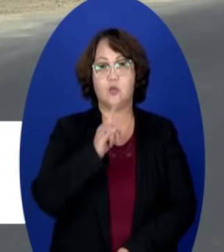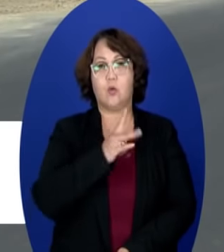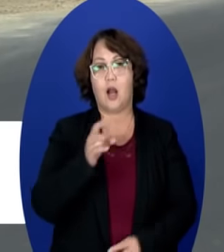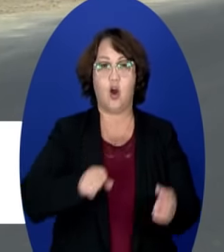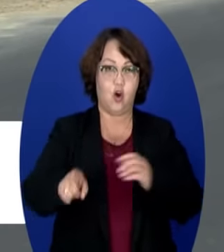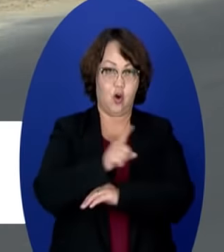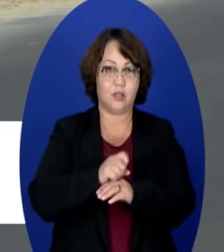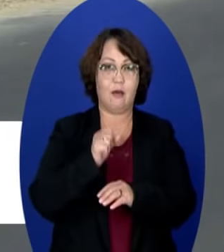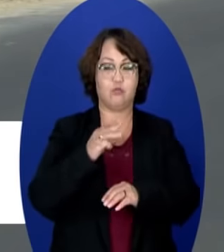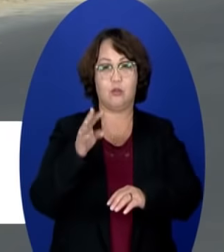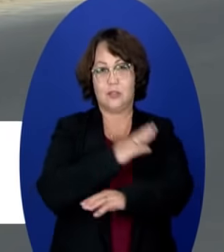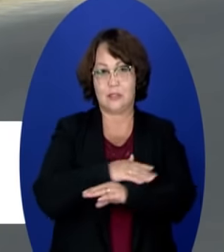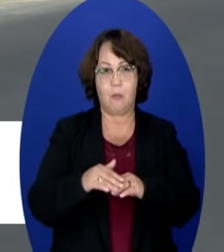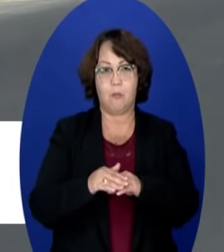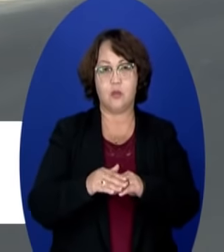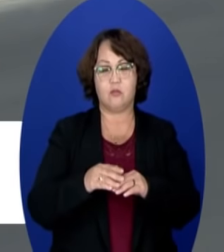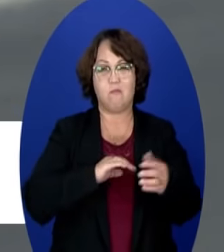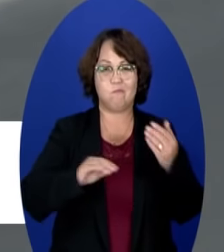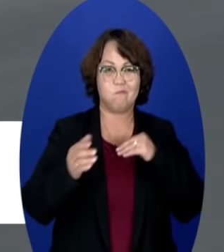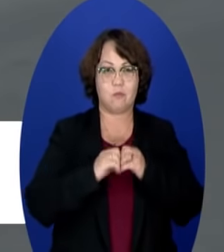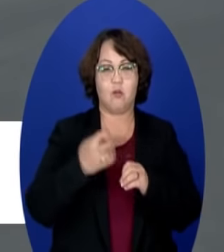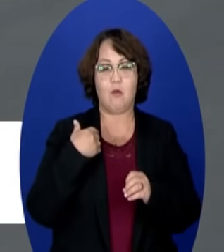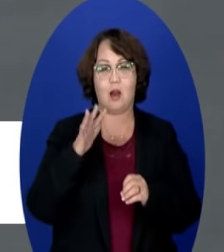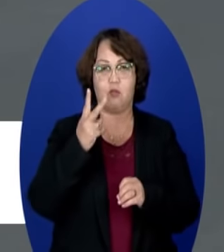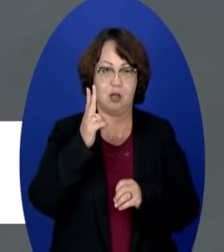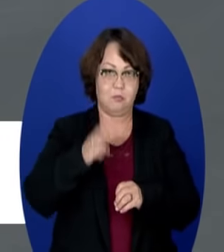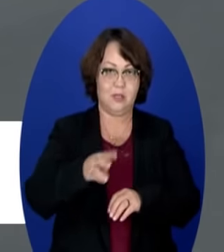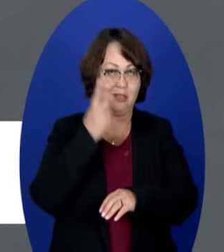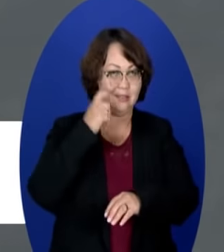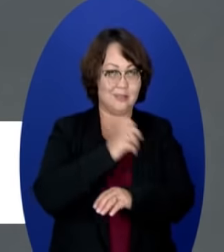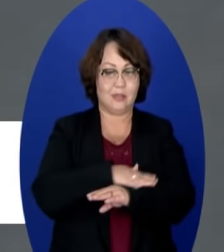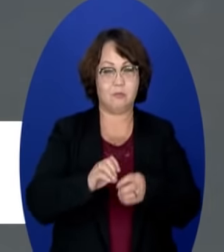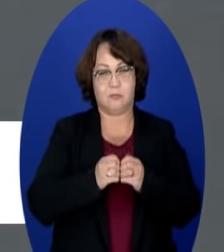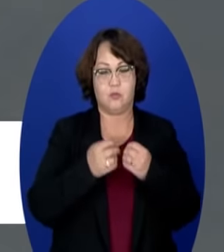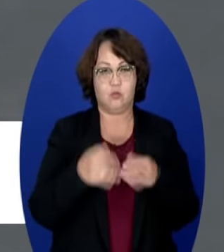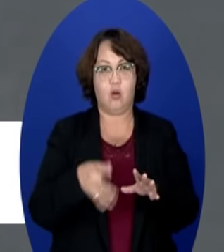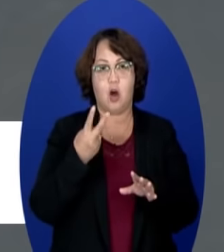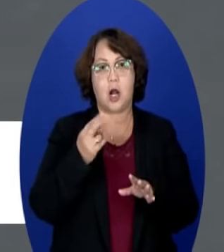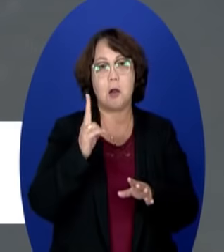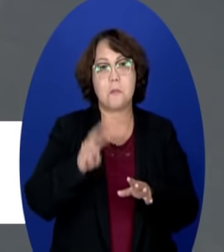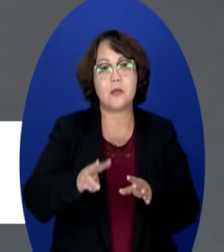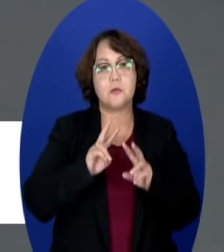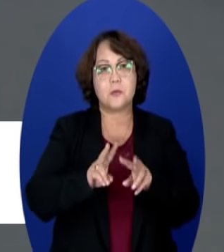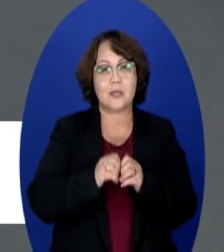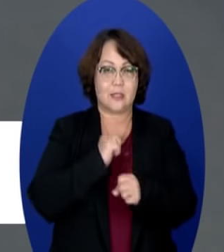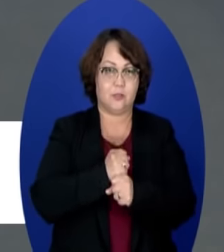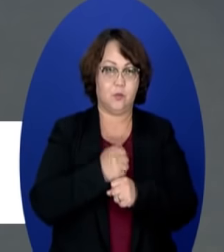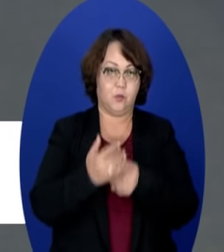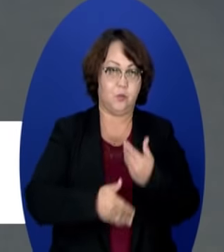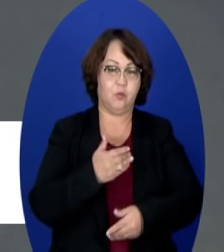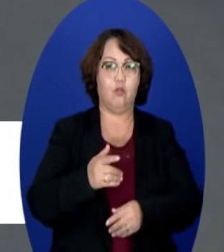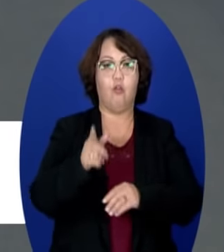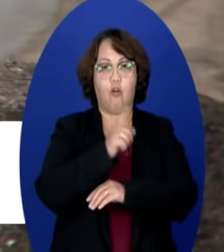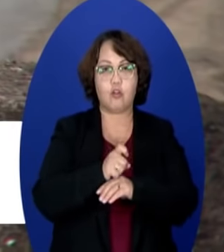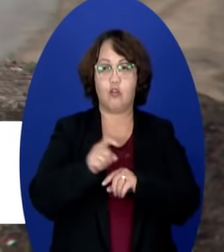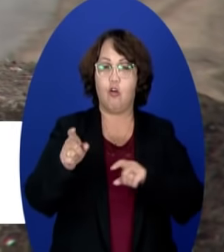доторх автоцамын сүлжээ өргөжж байна. Өнгөрсөн 3 жилд 12 км автоцам байгуулагдсан. За үүнийг 20 км хүрэх ажил үргэлжилж байгаа маань. Харин хот хооронд